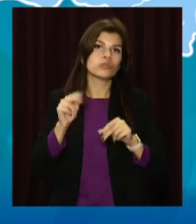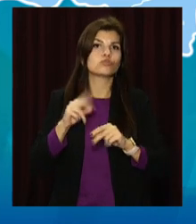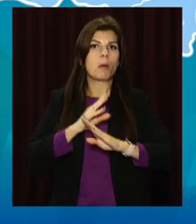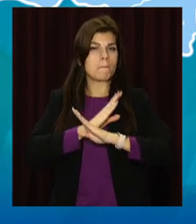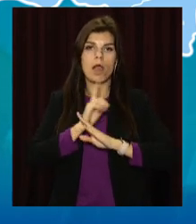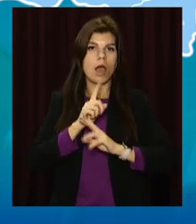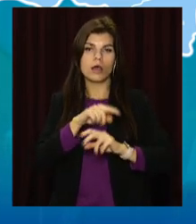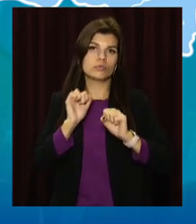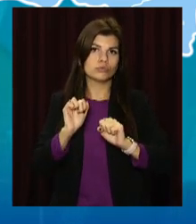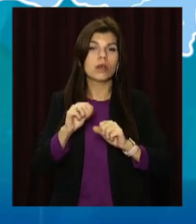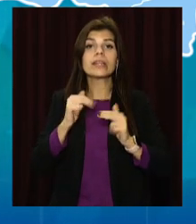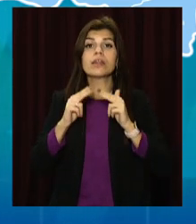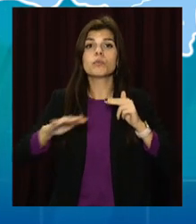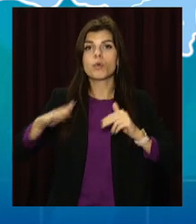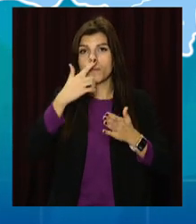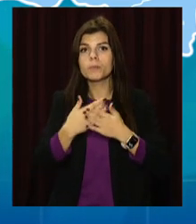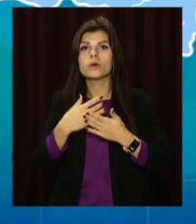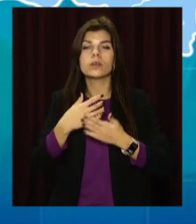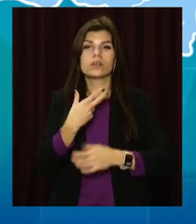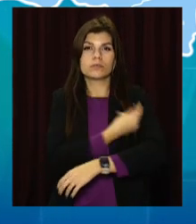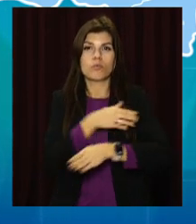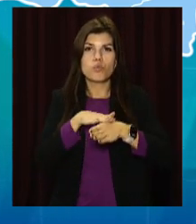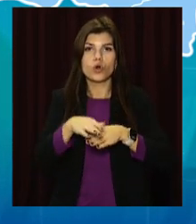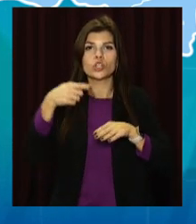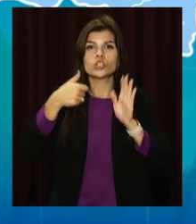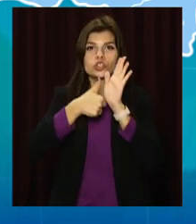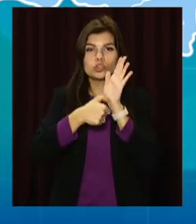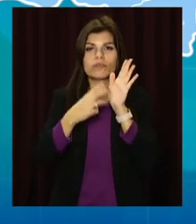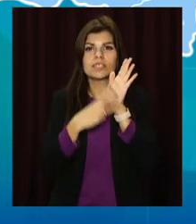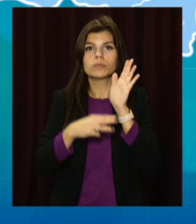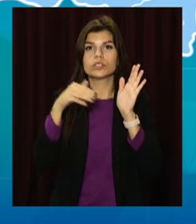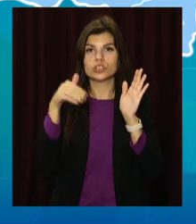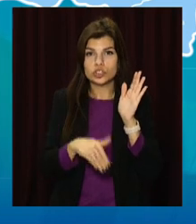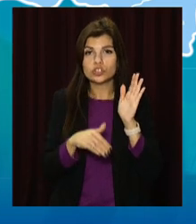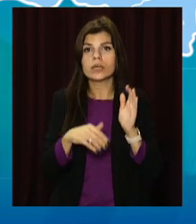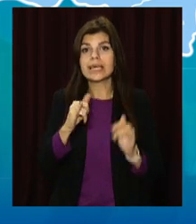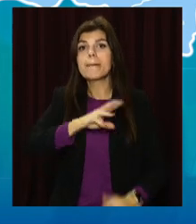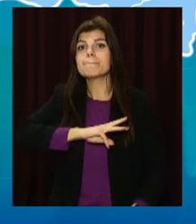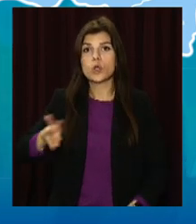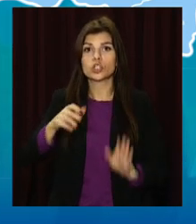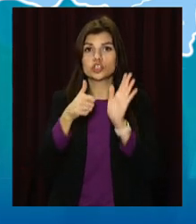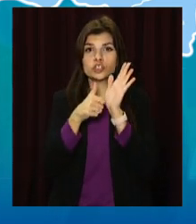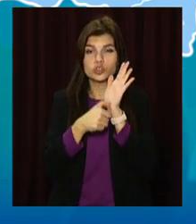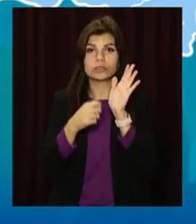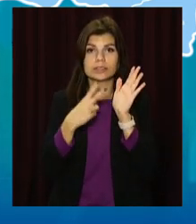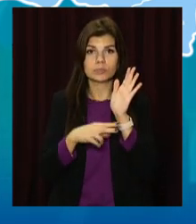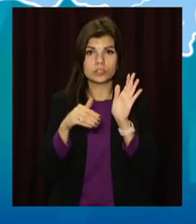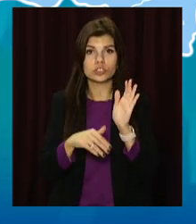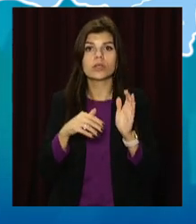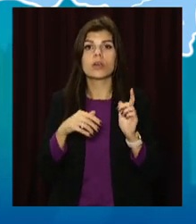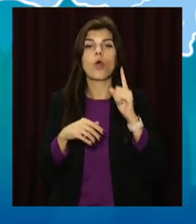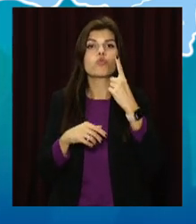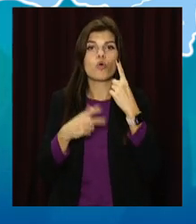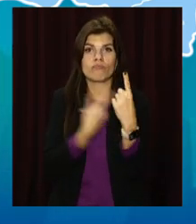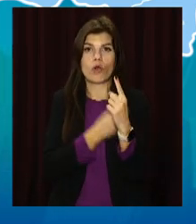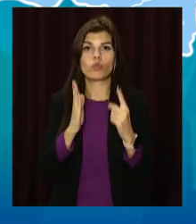На Дніпропетровщині повністю щепилися майже 680 тисяч людей і понад 1 670 000 отримали